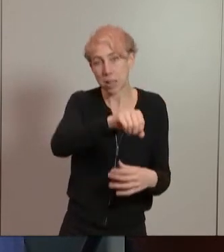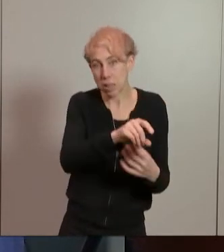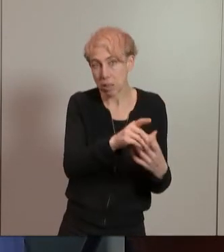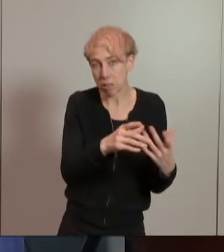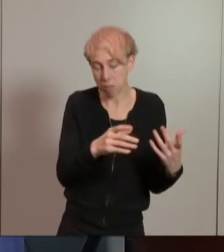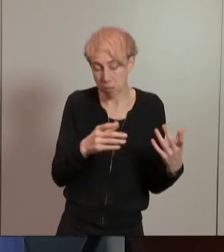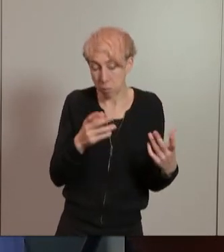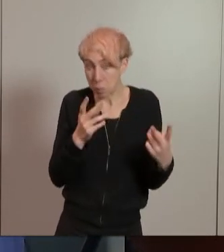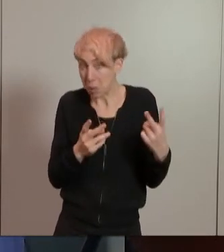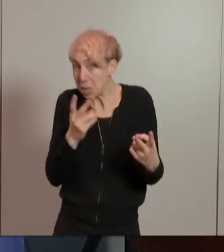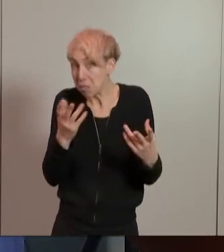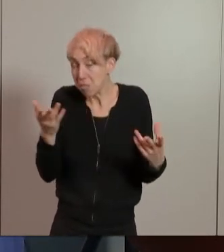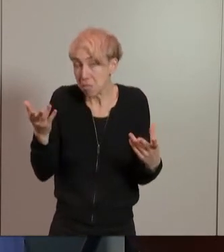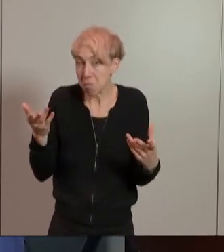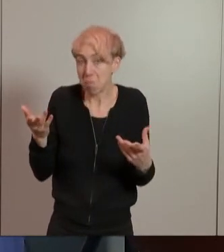une possibilité